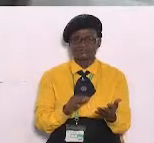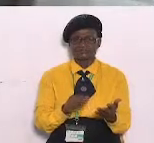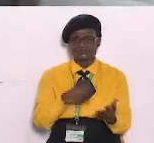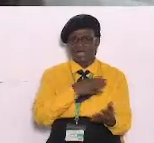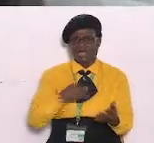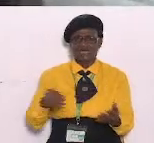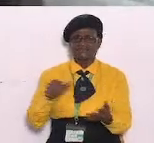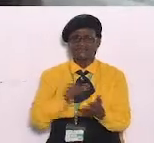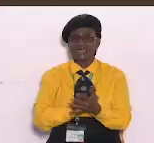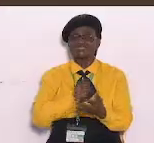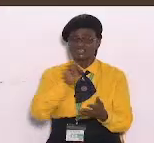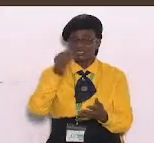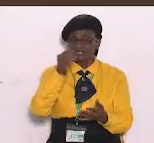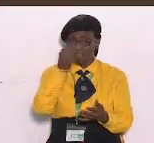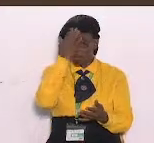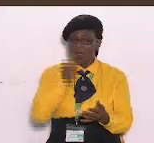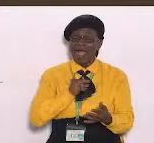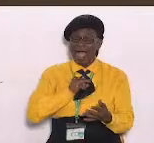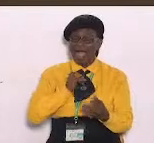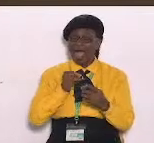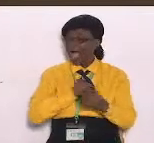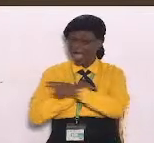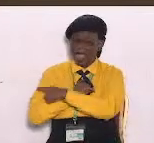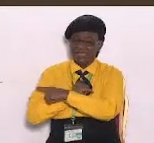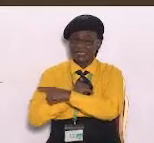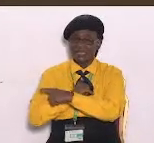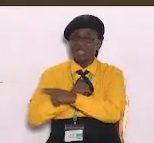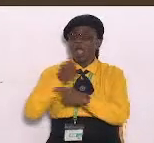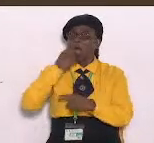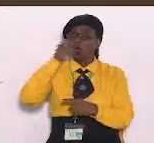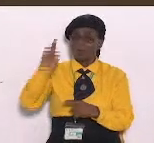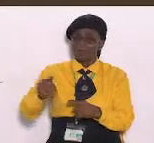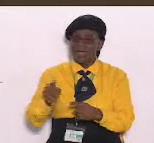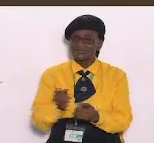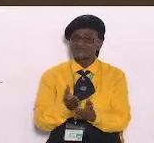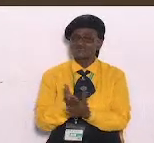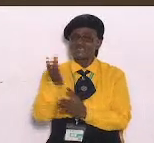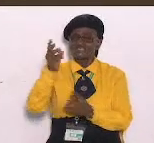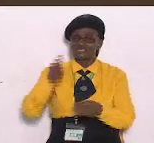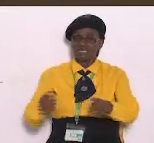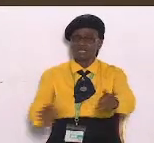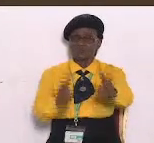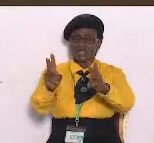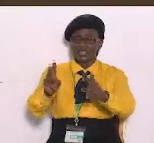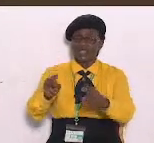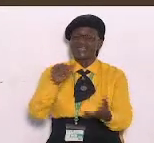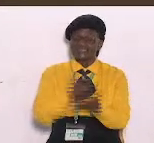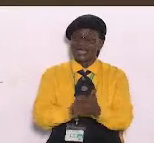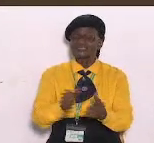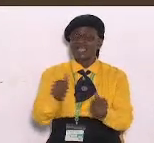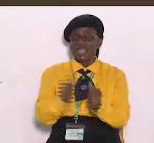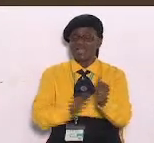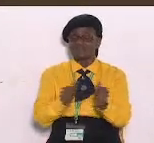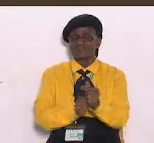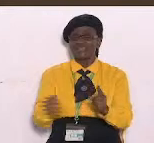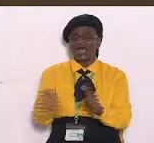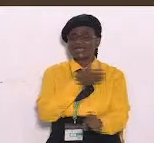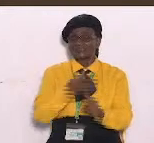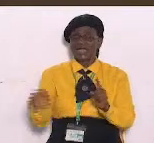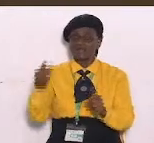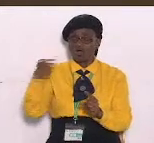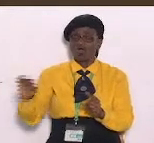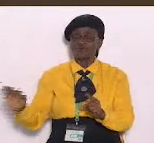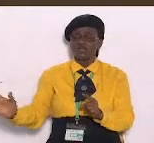mourir et c'est pourquoi je décrète directement que tout attaque sur